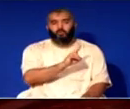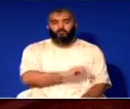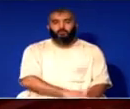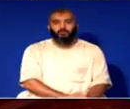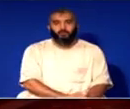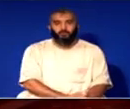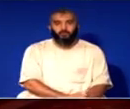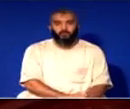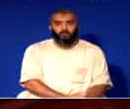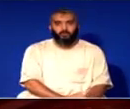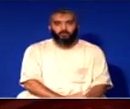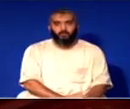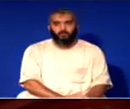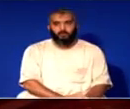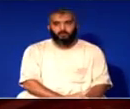الكريمة.